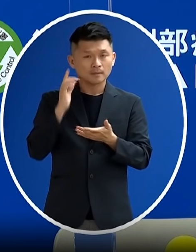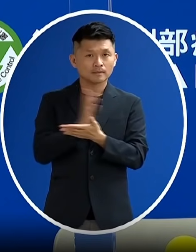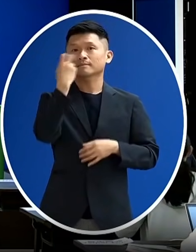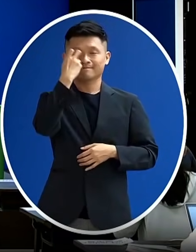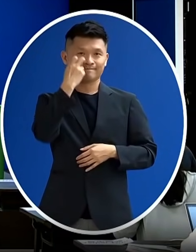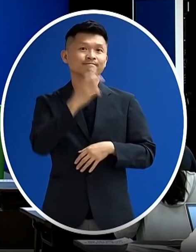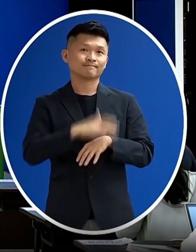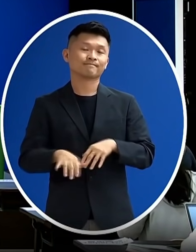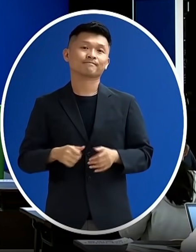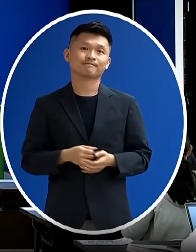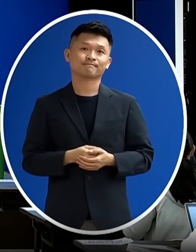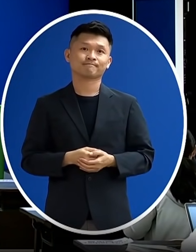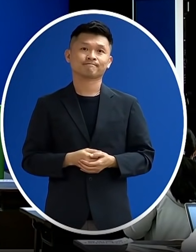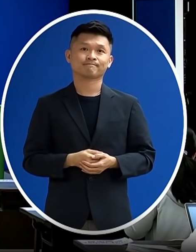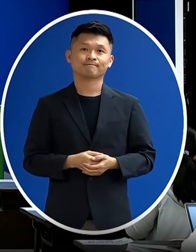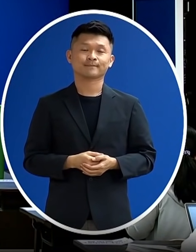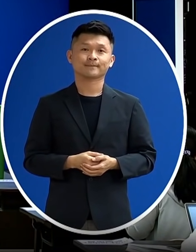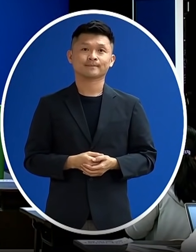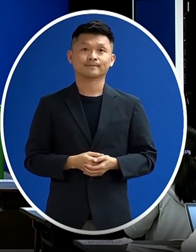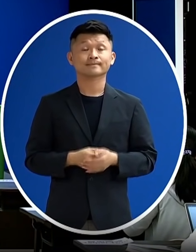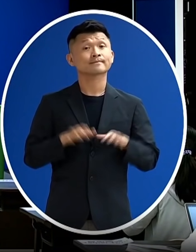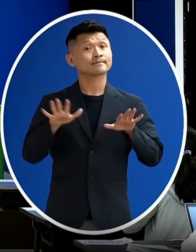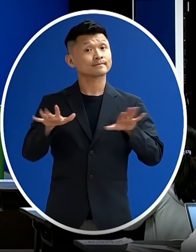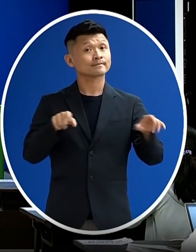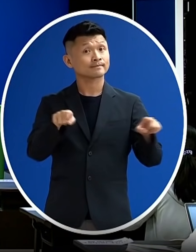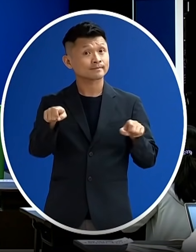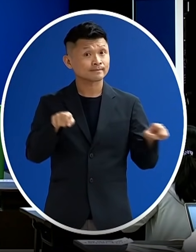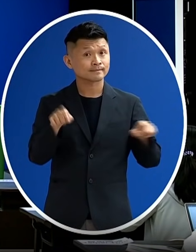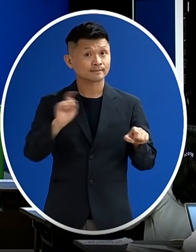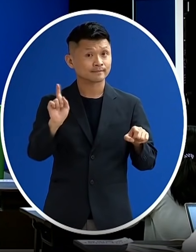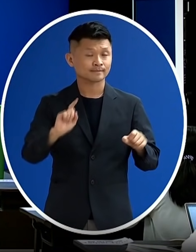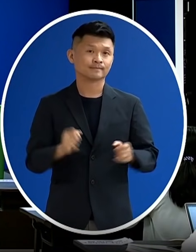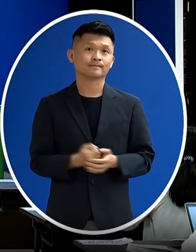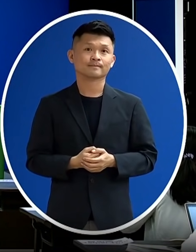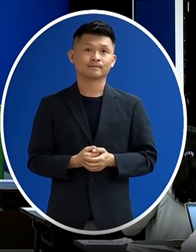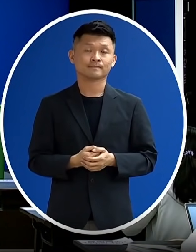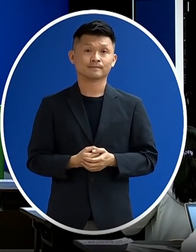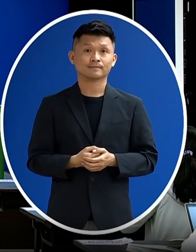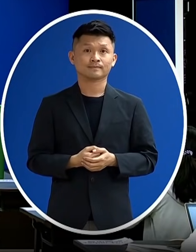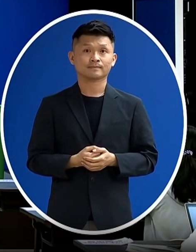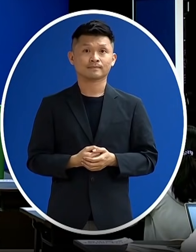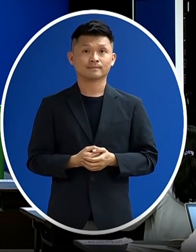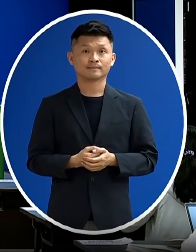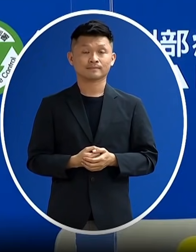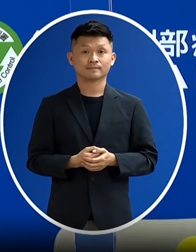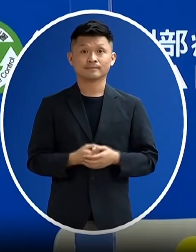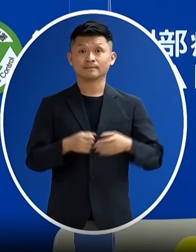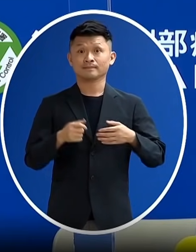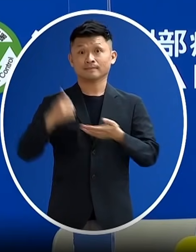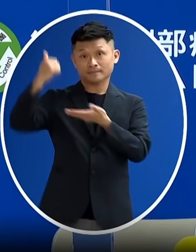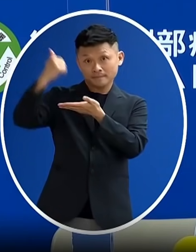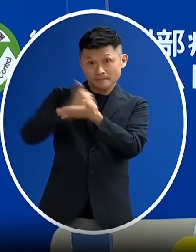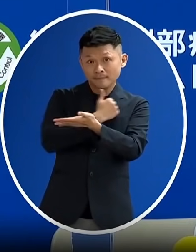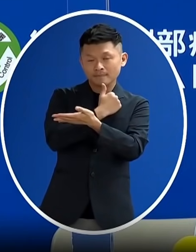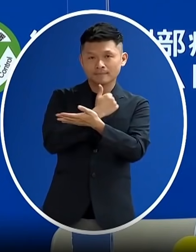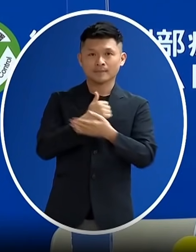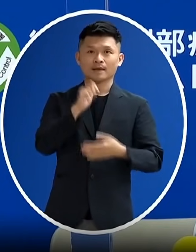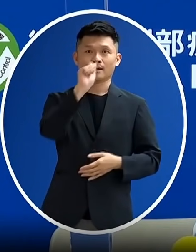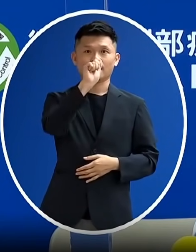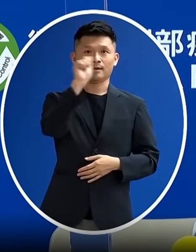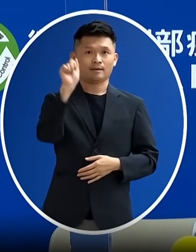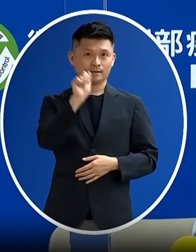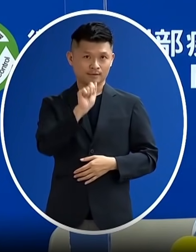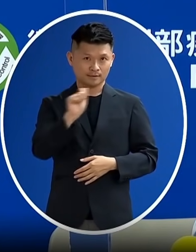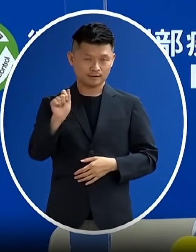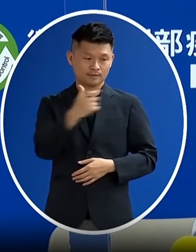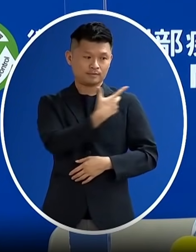来走。那至于就是说我们现在的策略上还是一样，现在到的我们现在开始 AG， 因为 AG 开始的比较